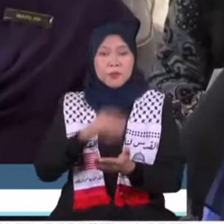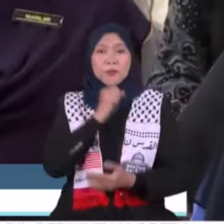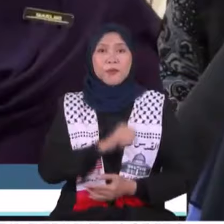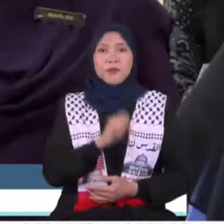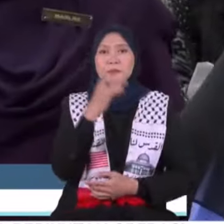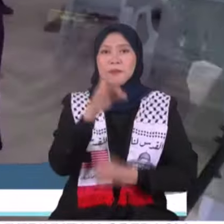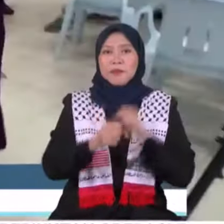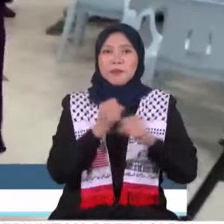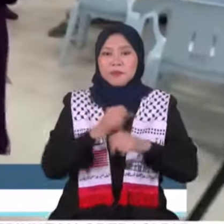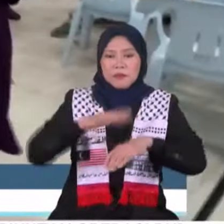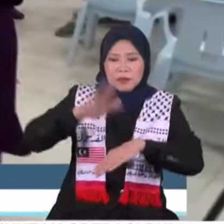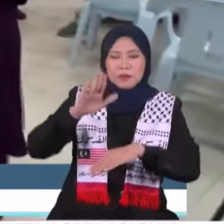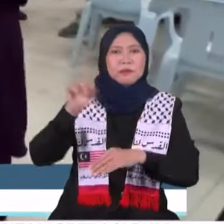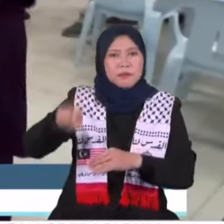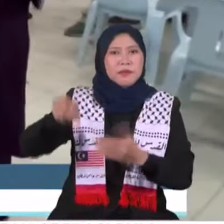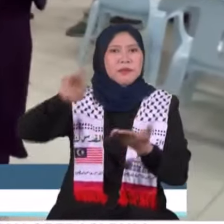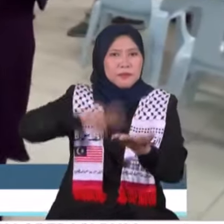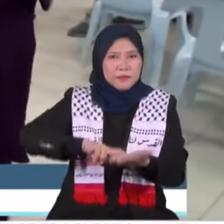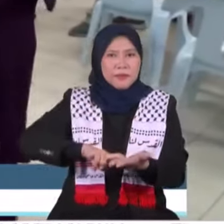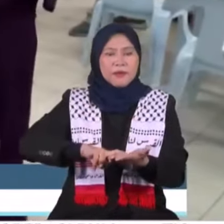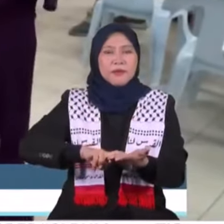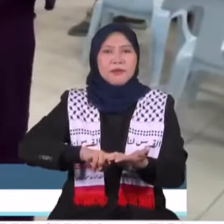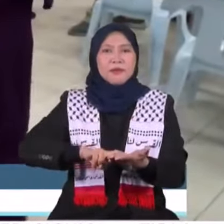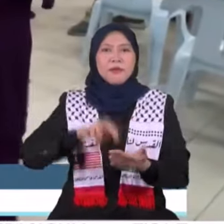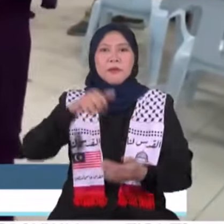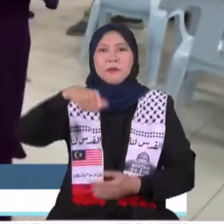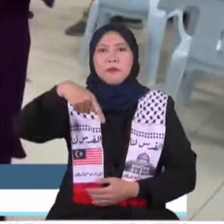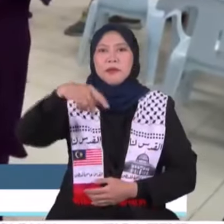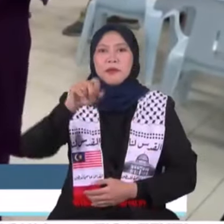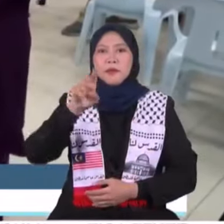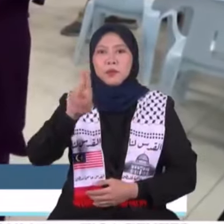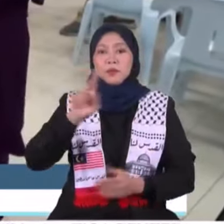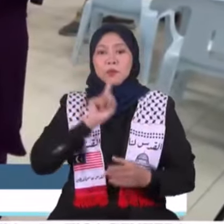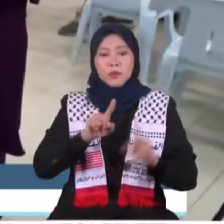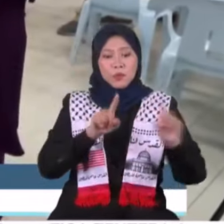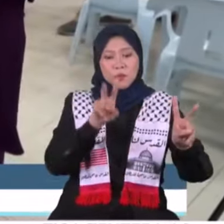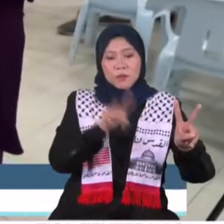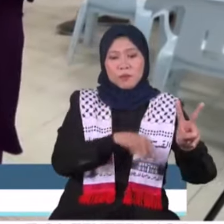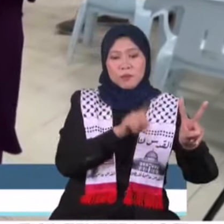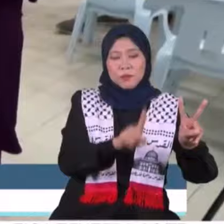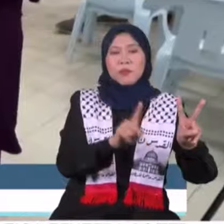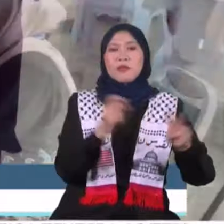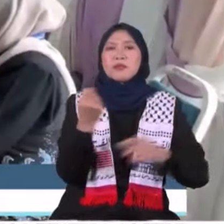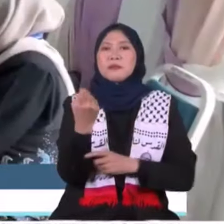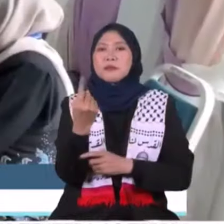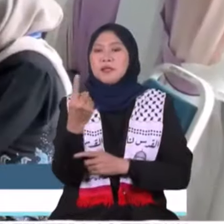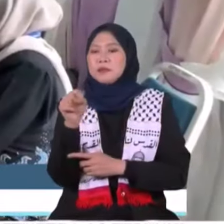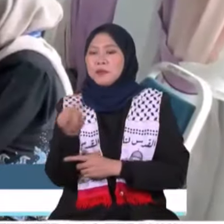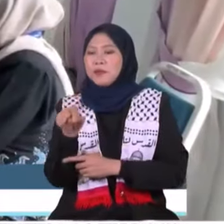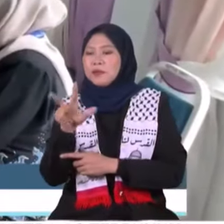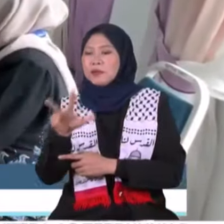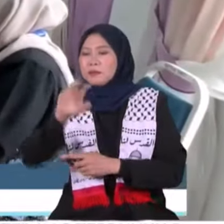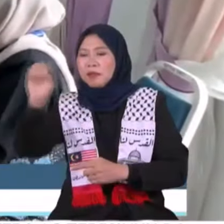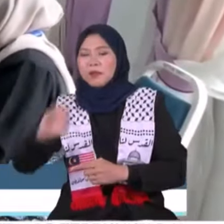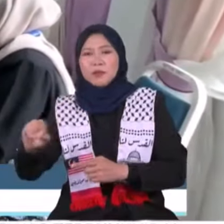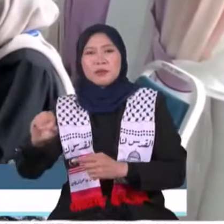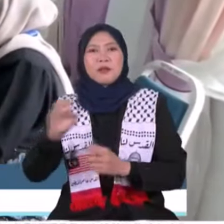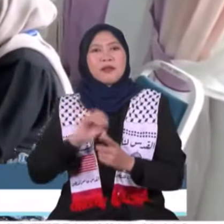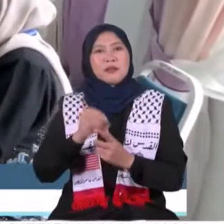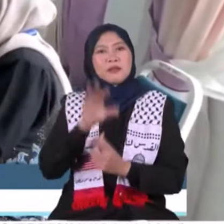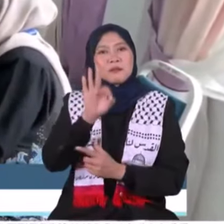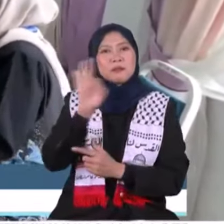tahun ke atas mendaftar dengan padu mengikut rekod sejak dilancarkan 2 Januari lalu hanya 11.3 per atau hampir